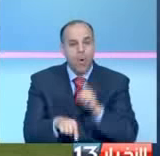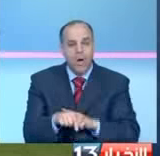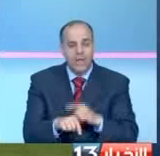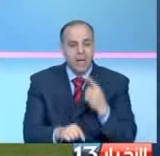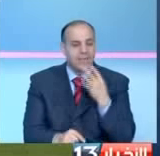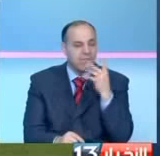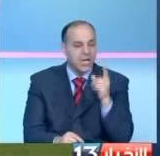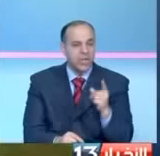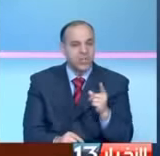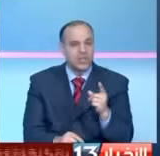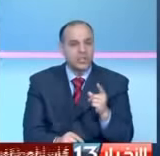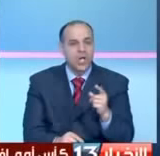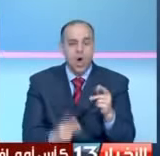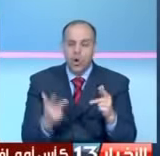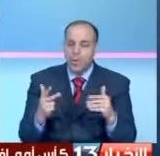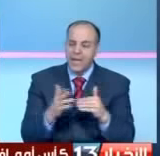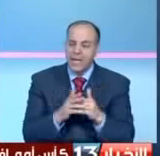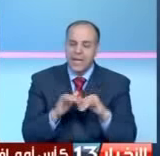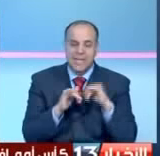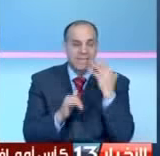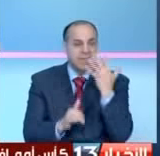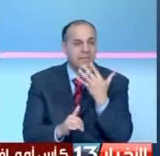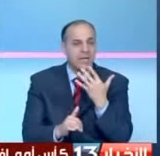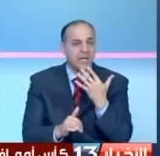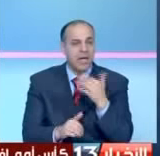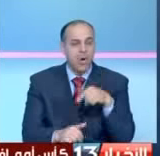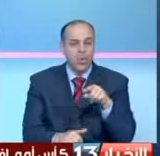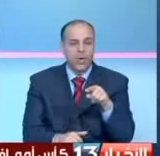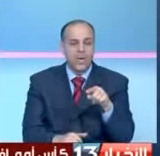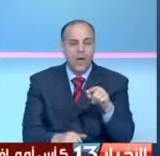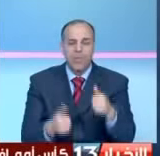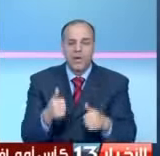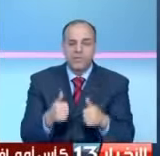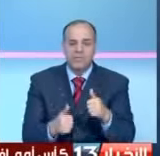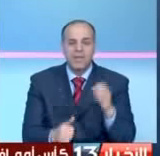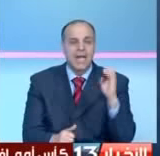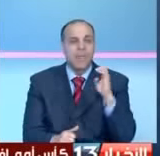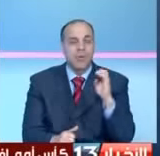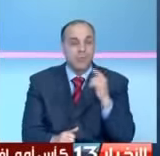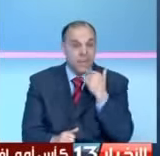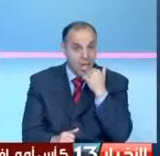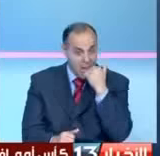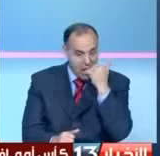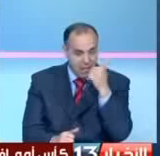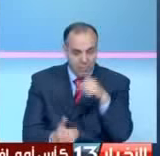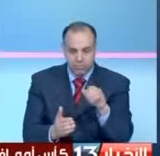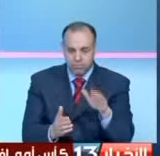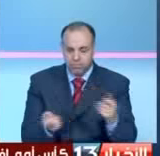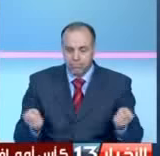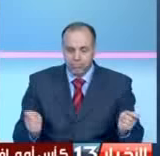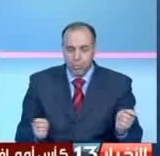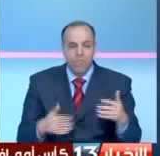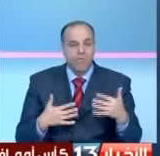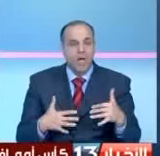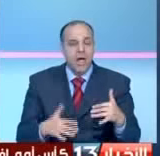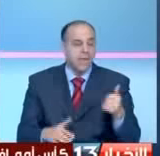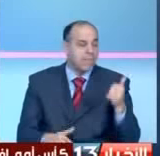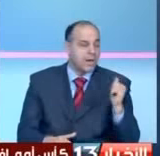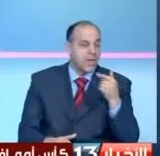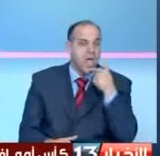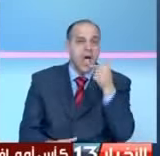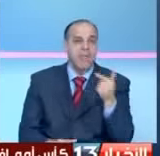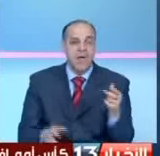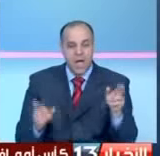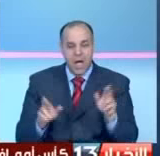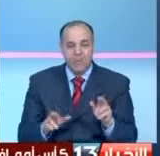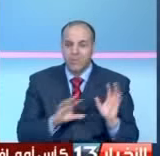5 مساء ضمن ربع نهائي كأس أمم إفريقيا المقامة منافستها بالجابون. وسجلت الحصة التدريبية اليوم أمس